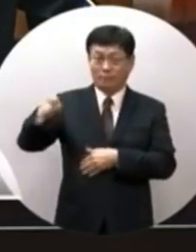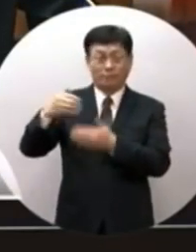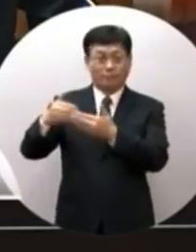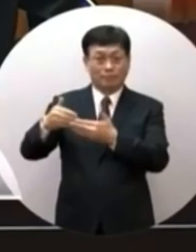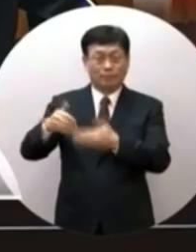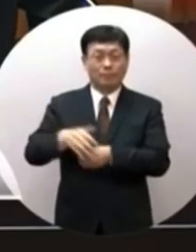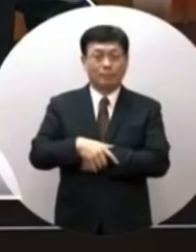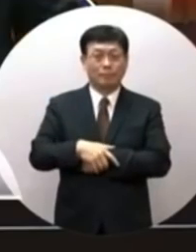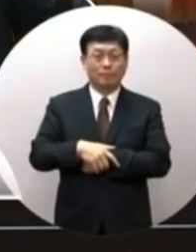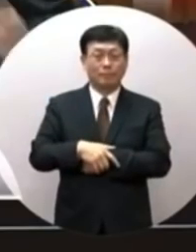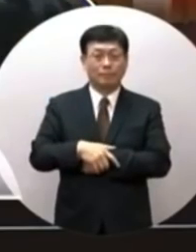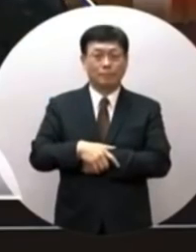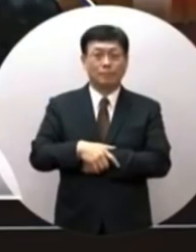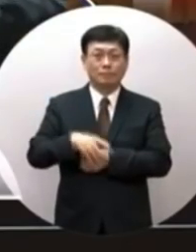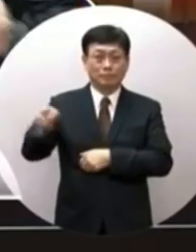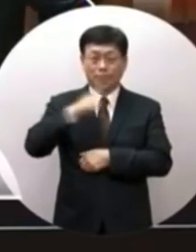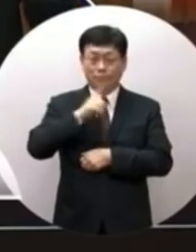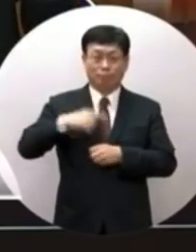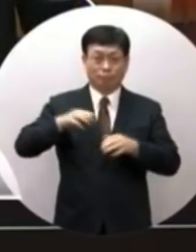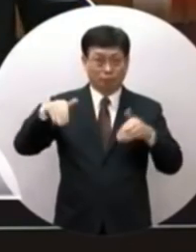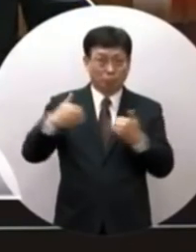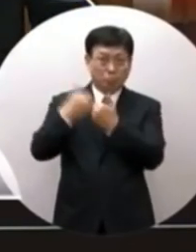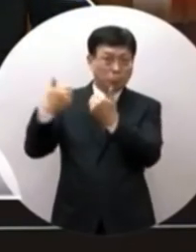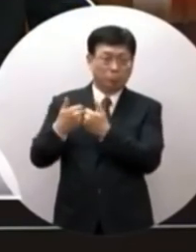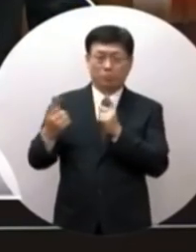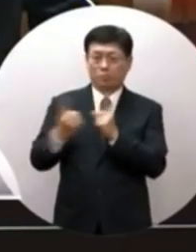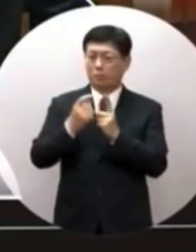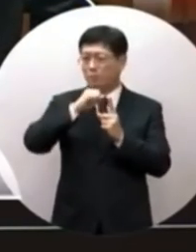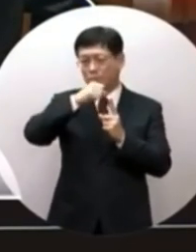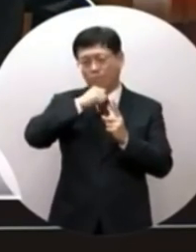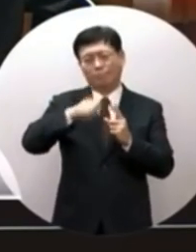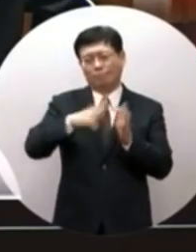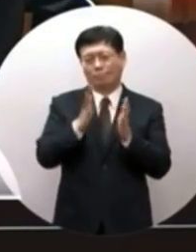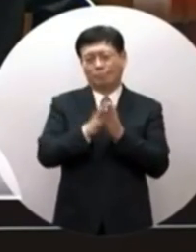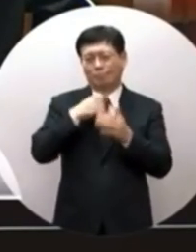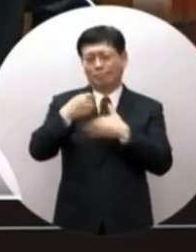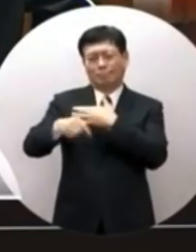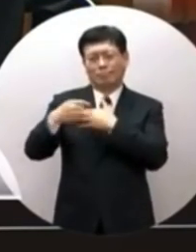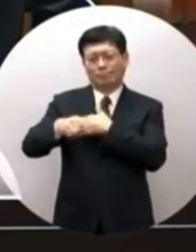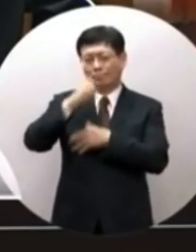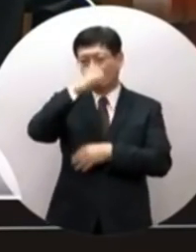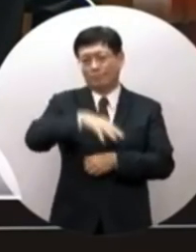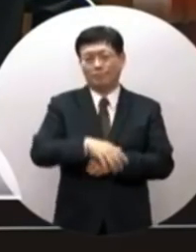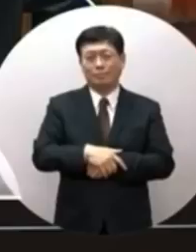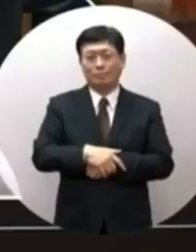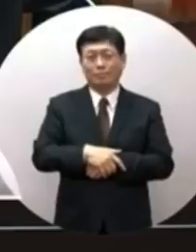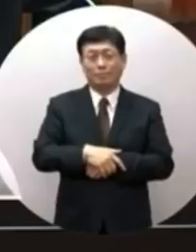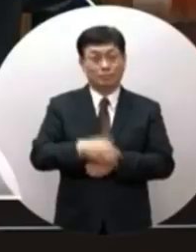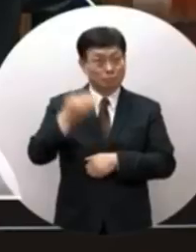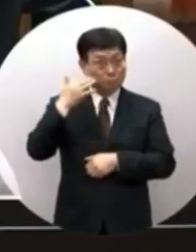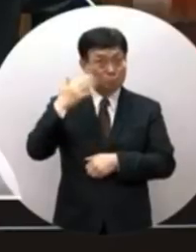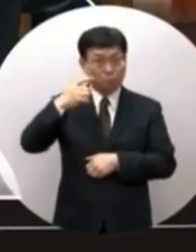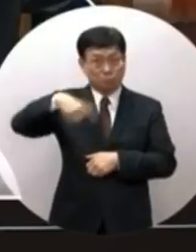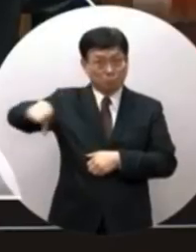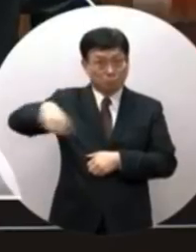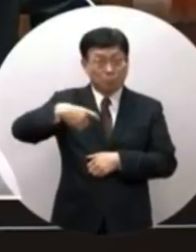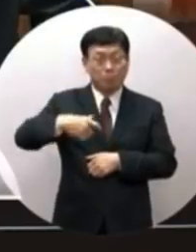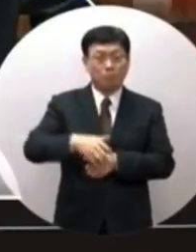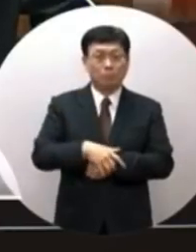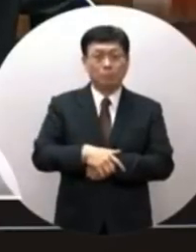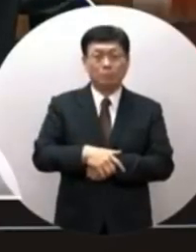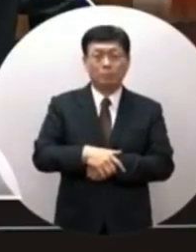中，好，这个对抗对两岸的关系都是负面的发展。当两岸都丧